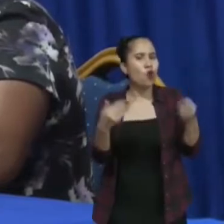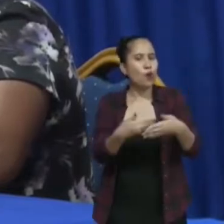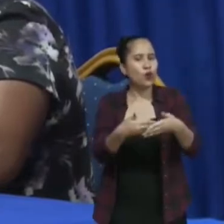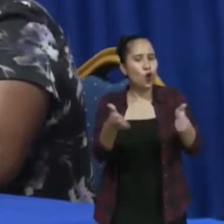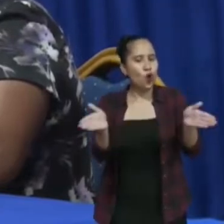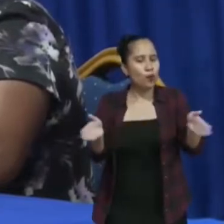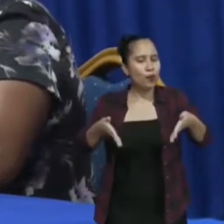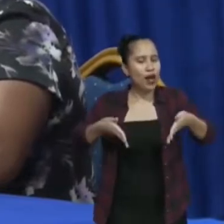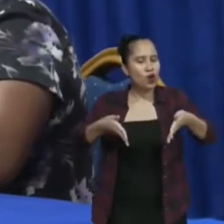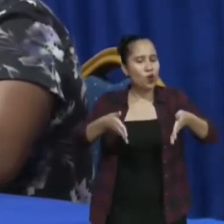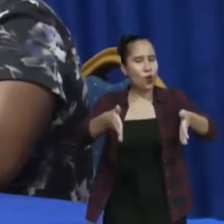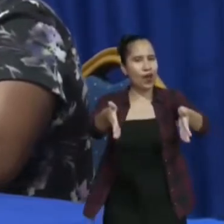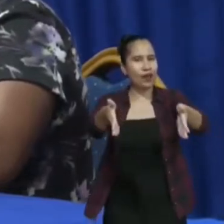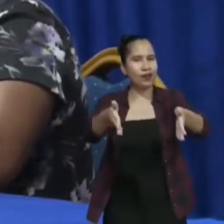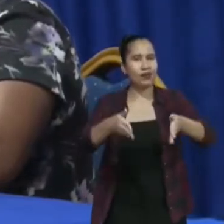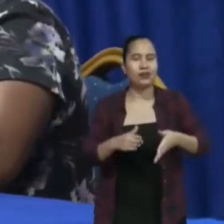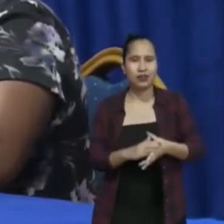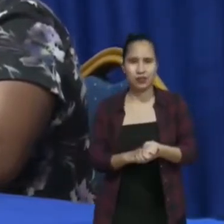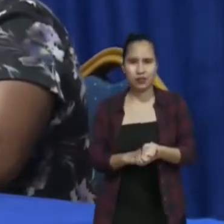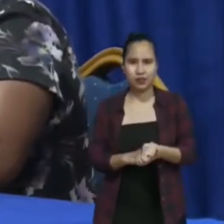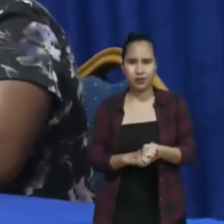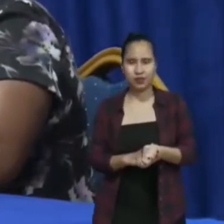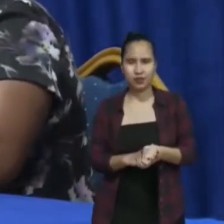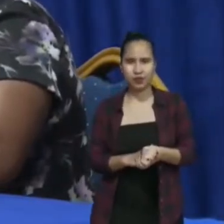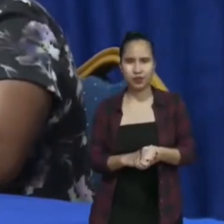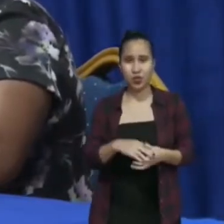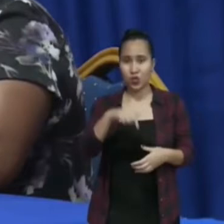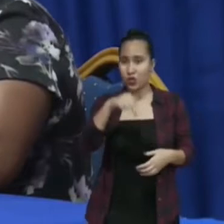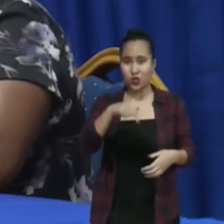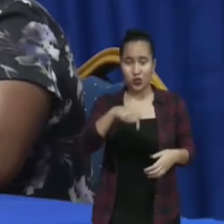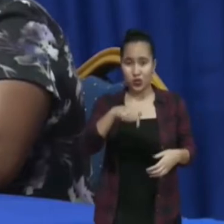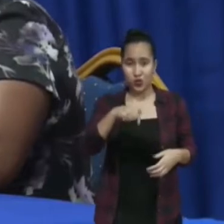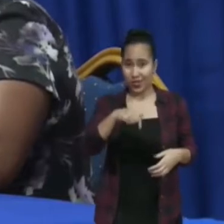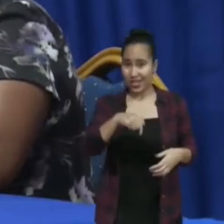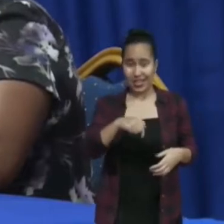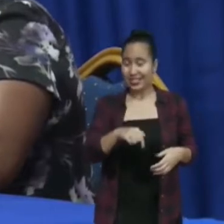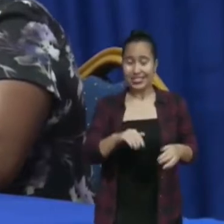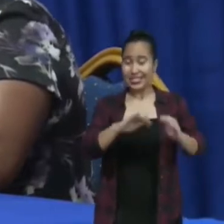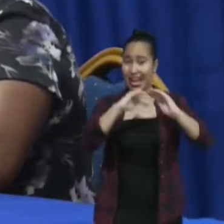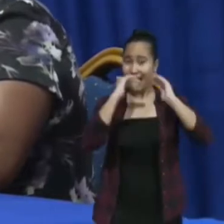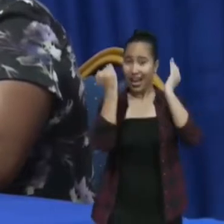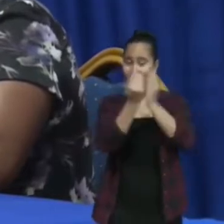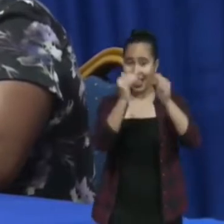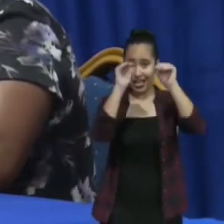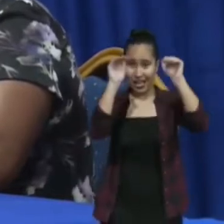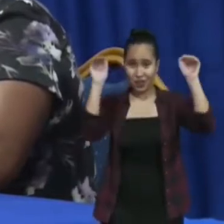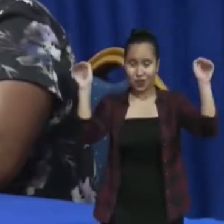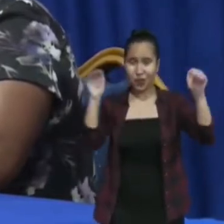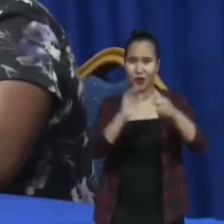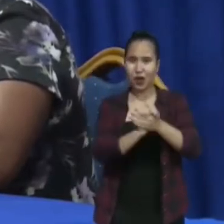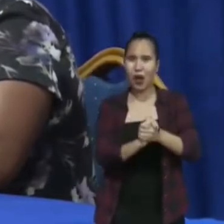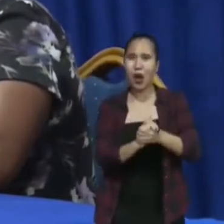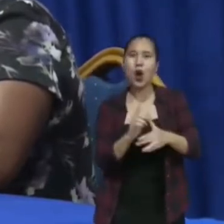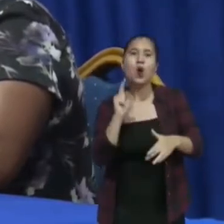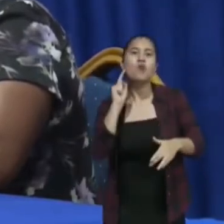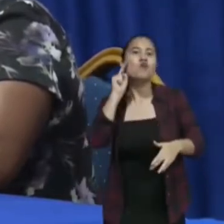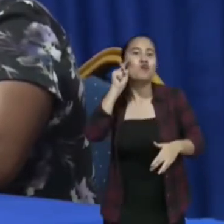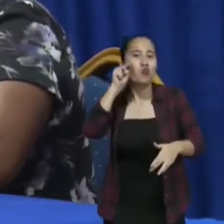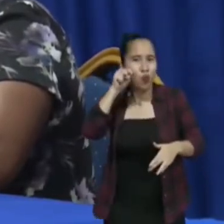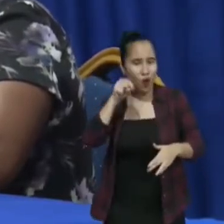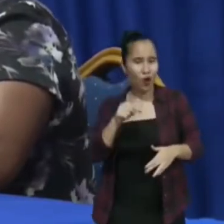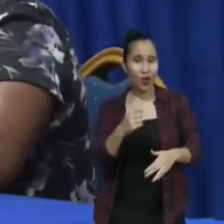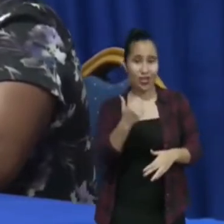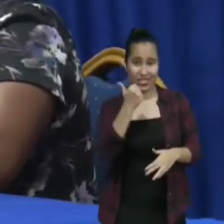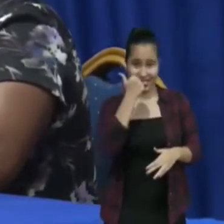begeven. U gaat vandaag niet alle informatie krijgen, mensen. Maar morgen om 6 uur in